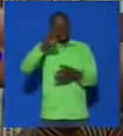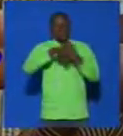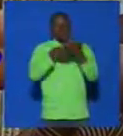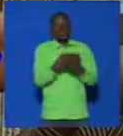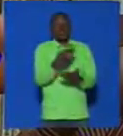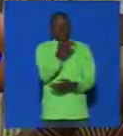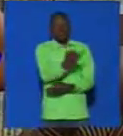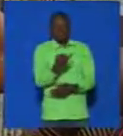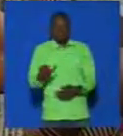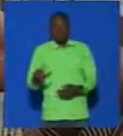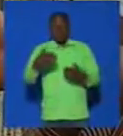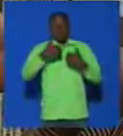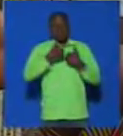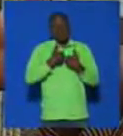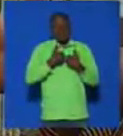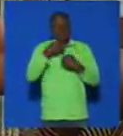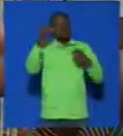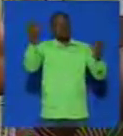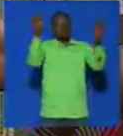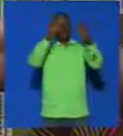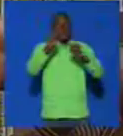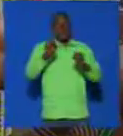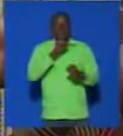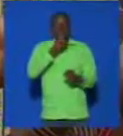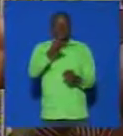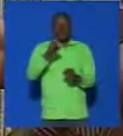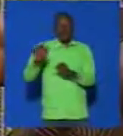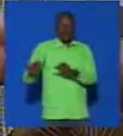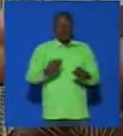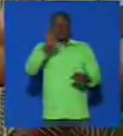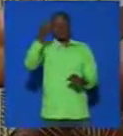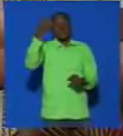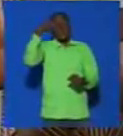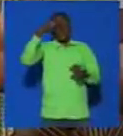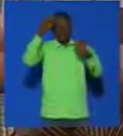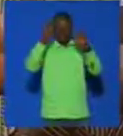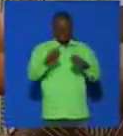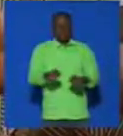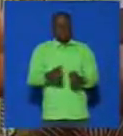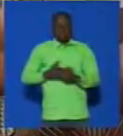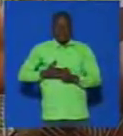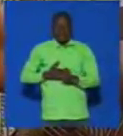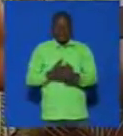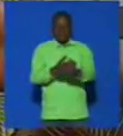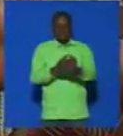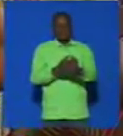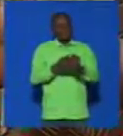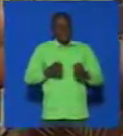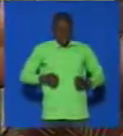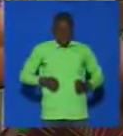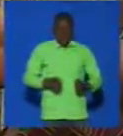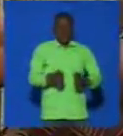instrument dont dispose le système soit activé pour qu'on puisse accompagner les efforts